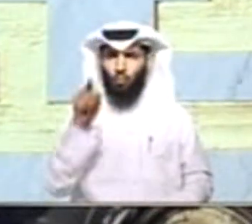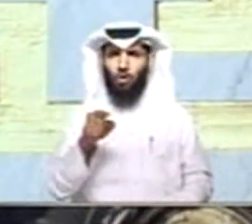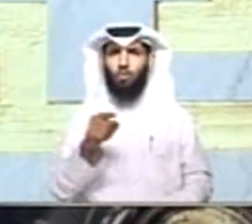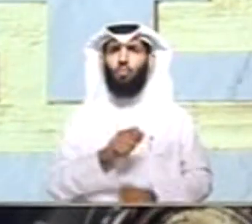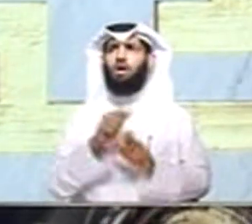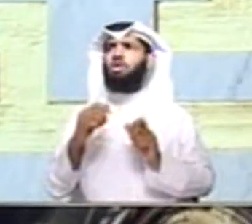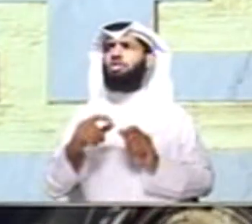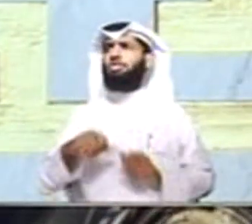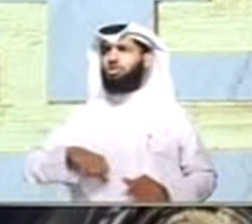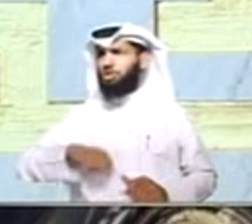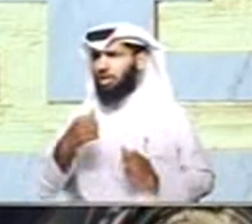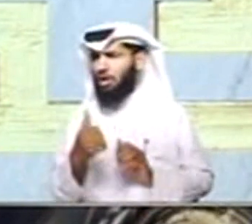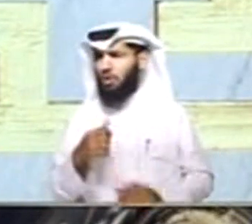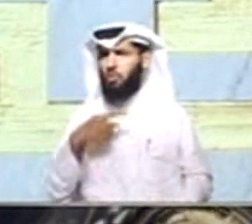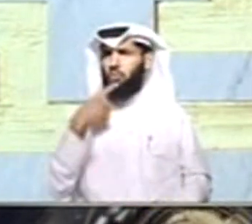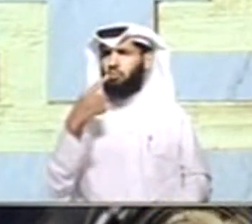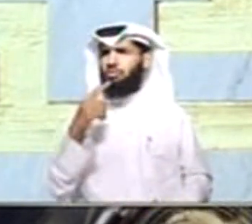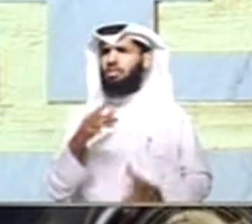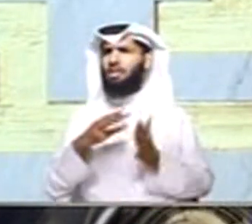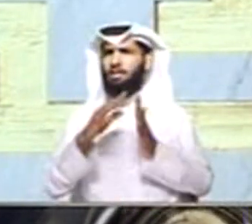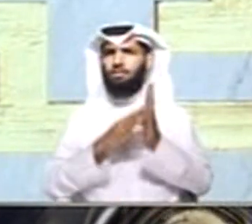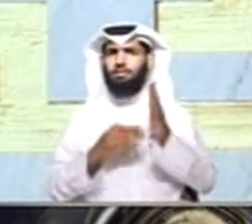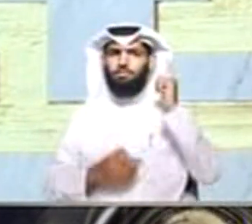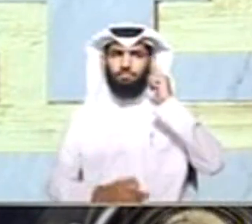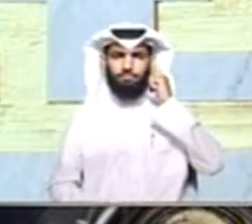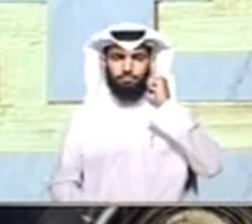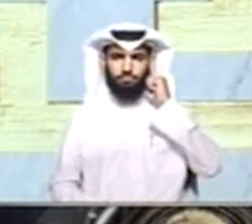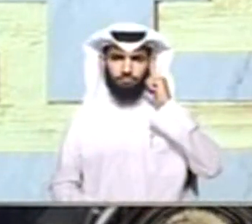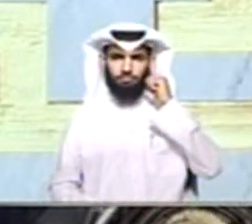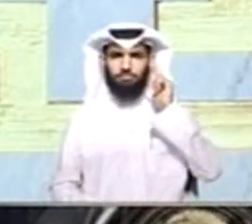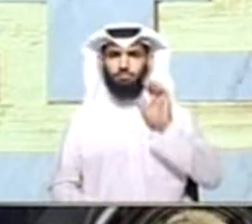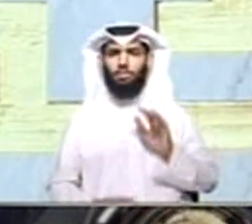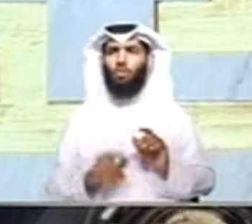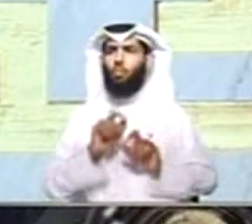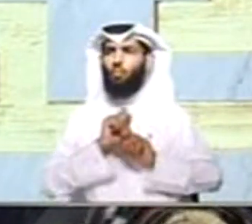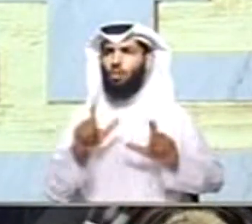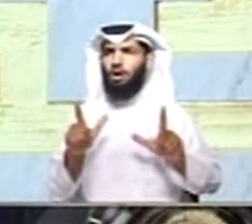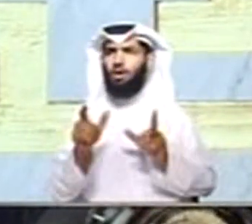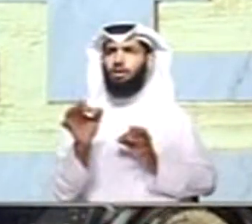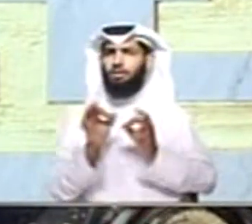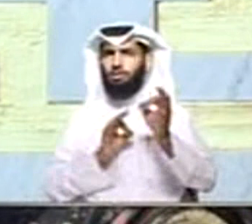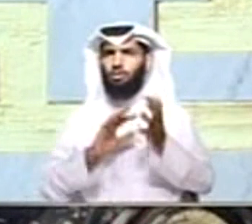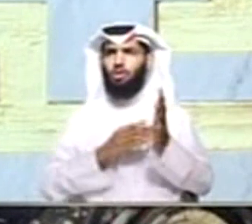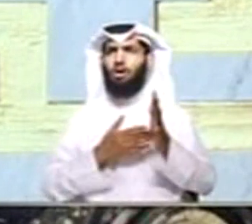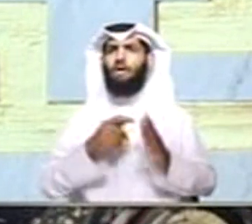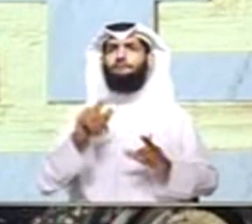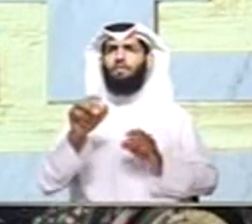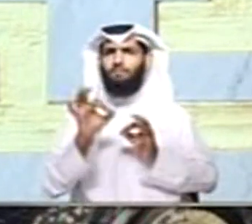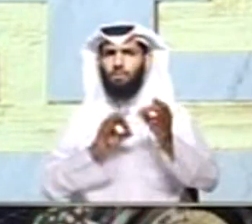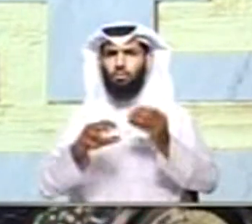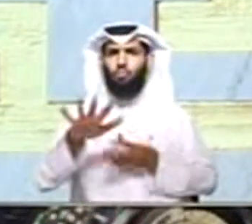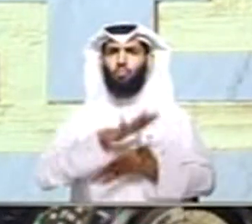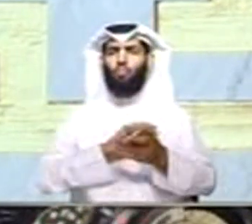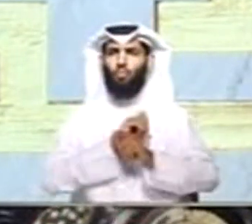أطلعنا سموه على يعني خطة الهيئة في البلاغات، وأيضا قرارات الذمة المالية،